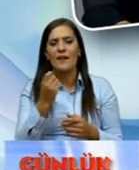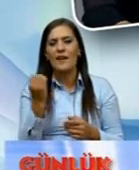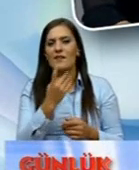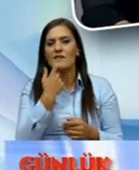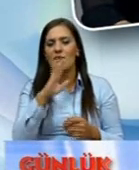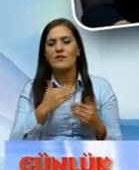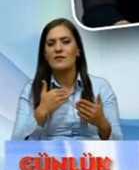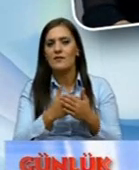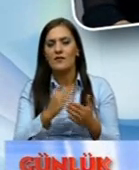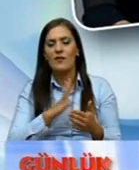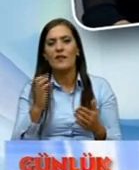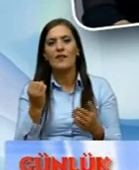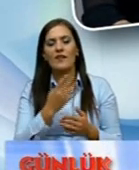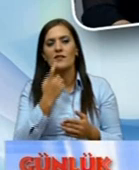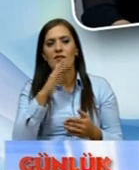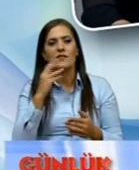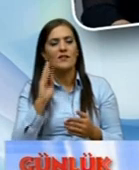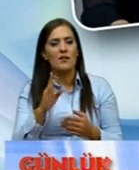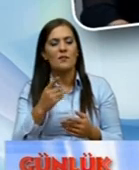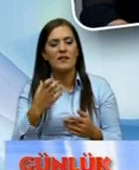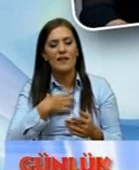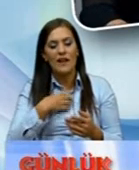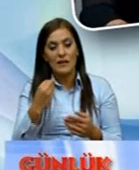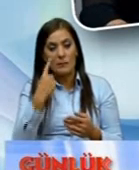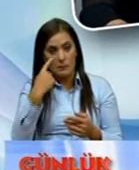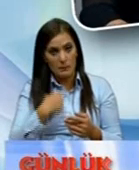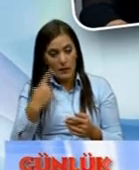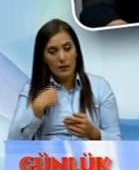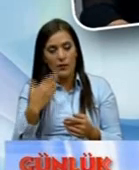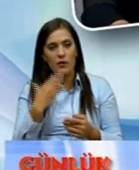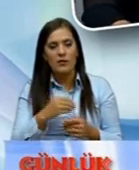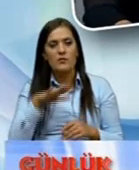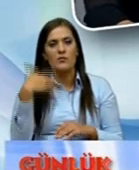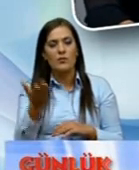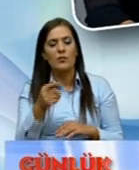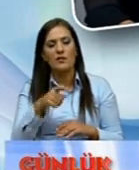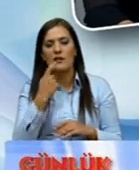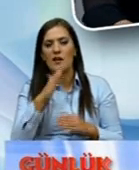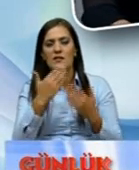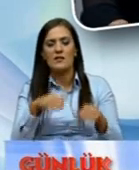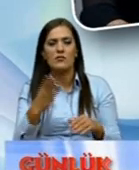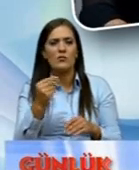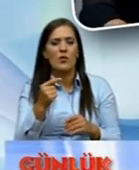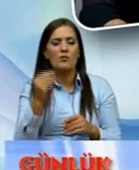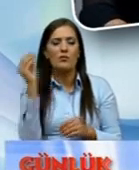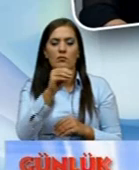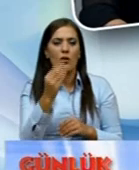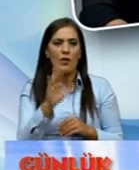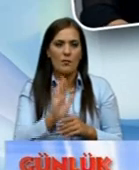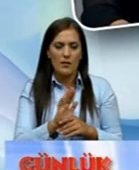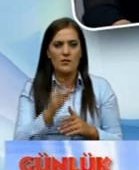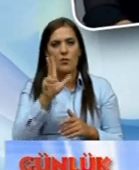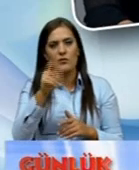yaşa kadar gidiyor bu? Kaç yaşa kadar gidebilir? Aslında şöyle, kendinize iyi baktıktan sonra bunun yaş sınırlaması çok da çizemeyiz.